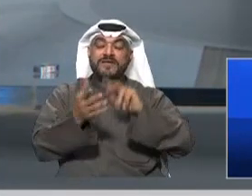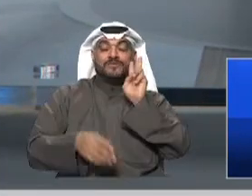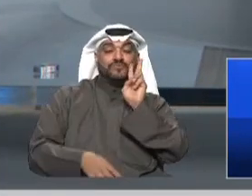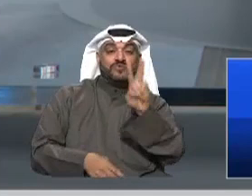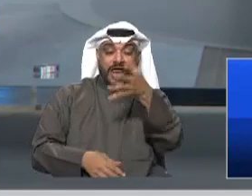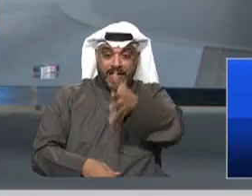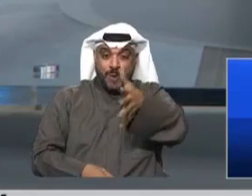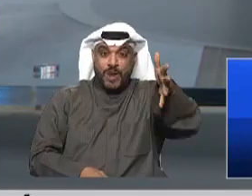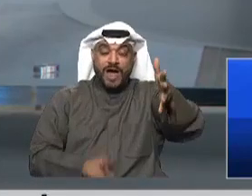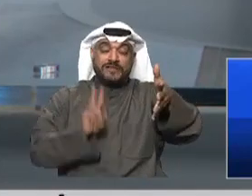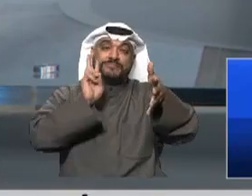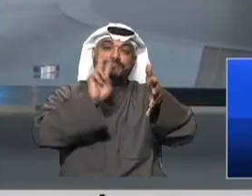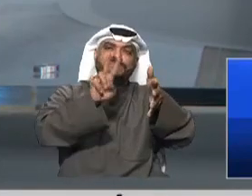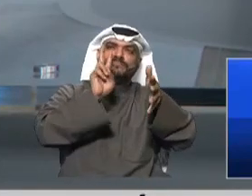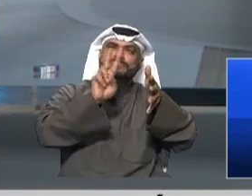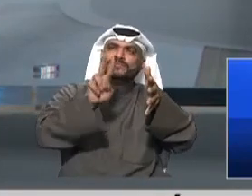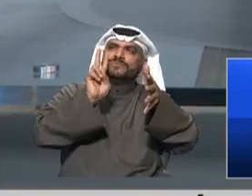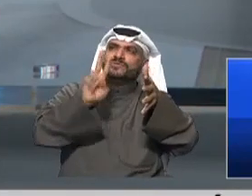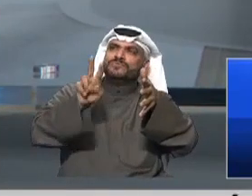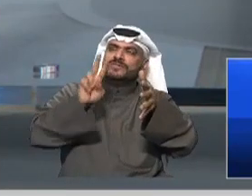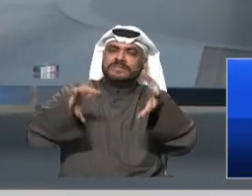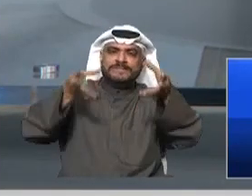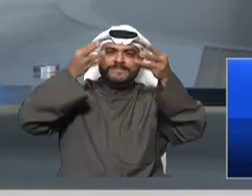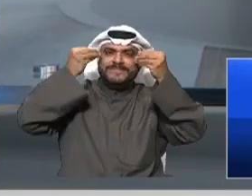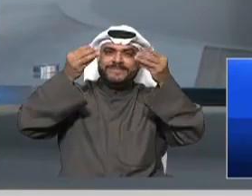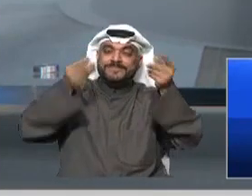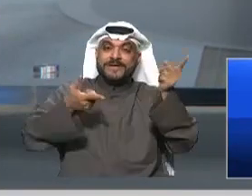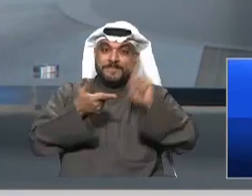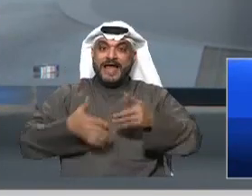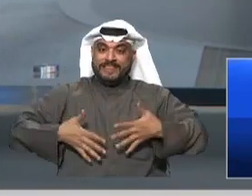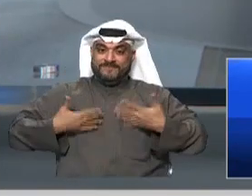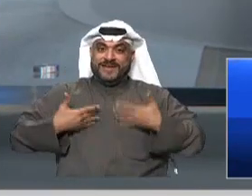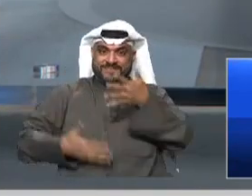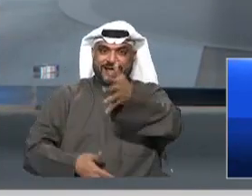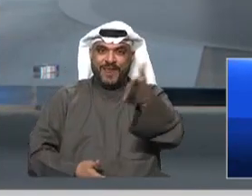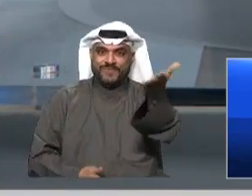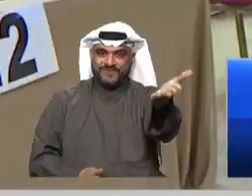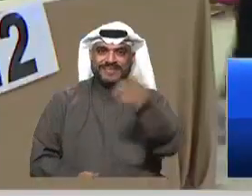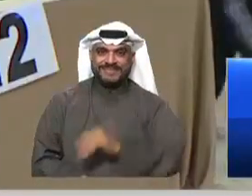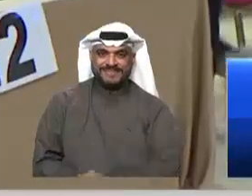يشهد المتحف تنظيم فعاليات ترفيهيه للاطفال